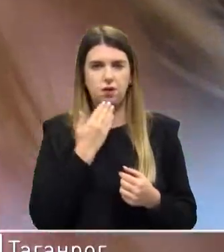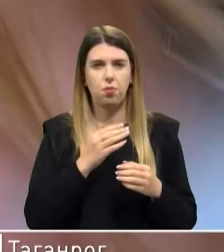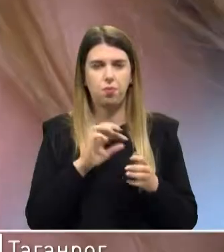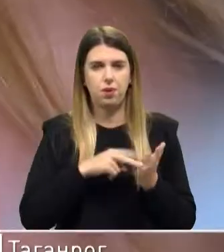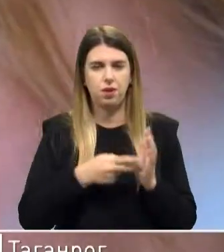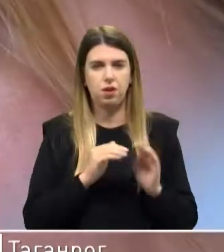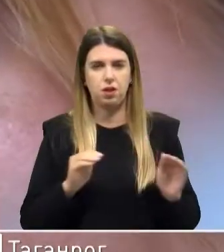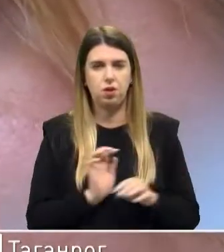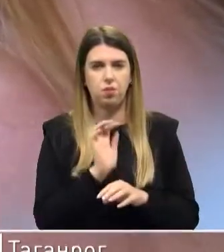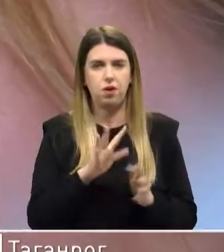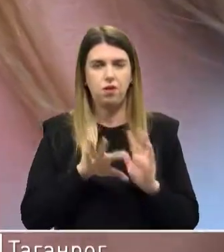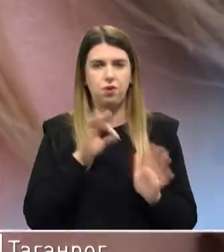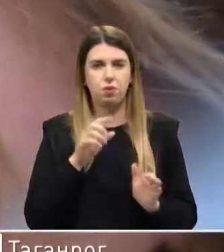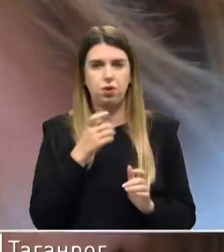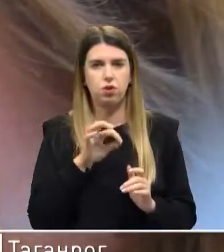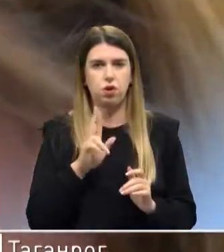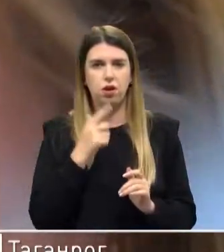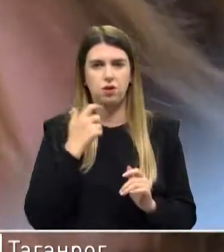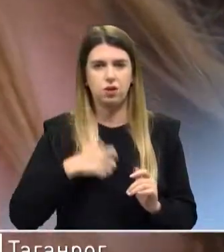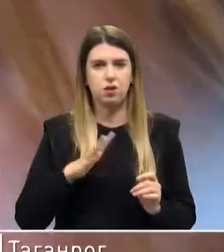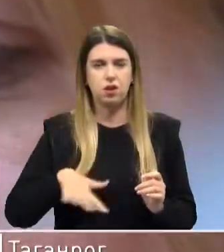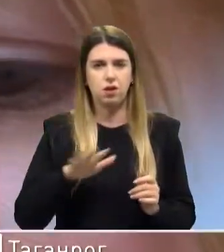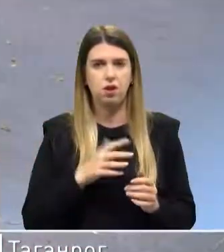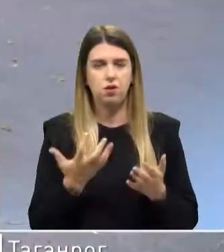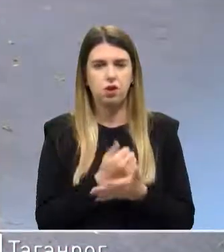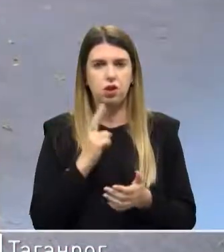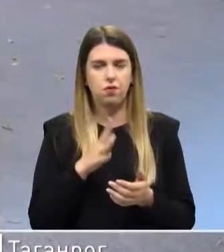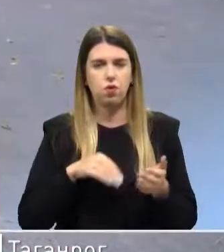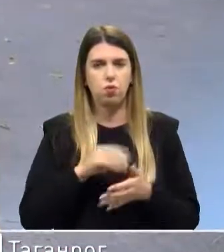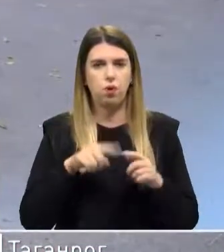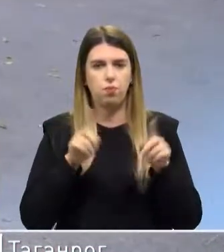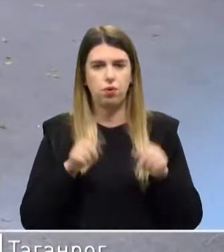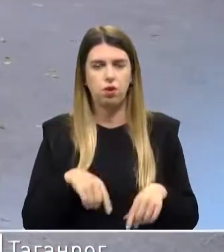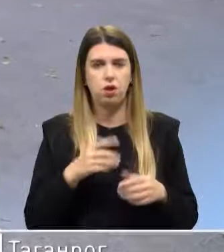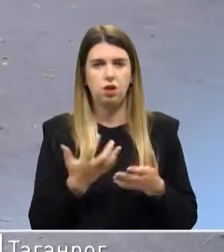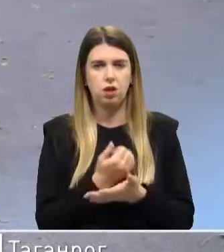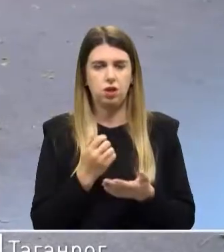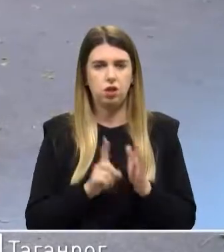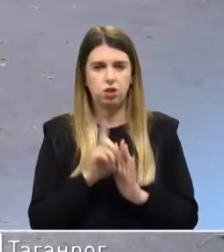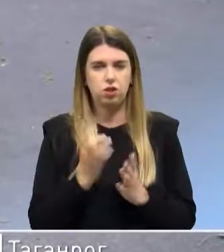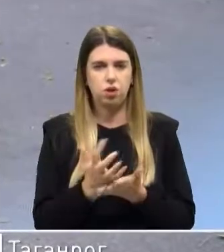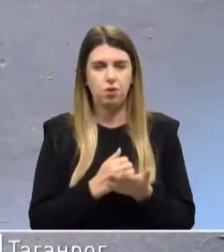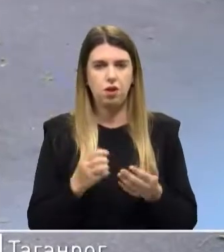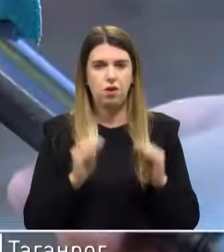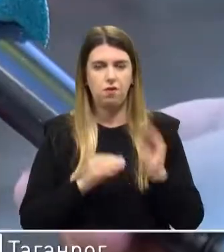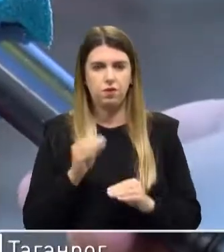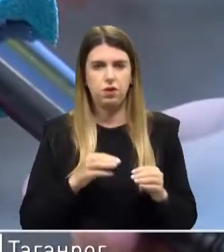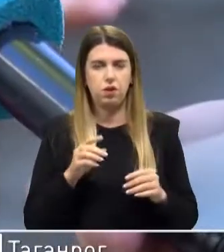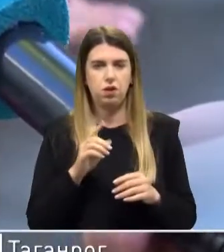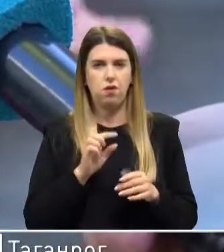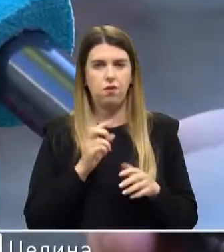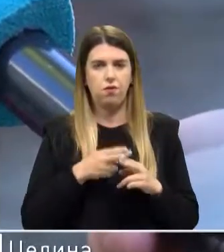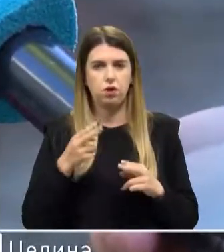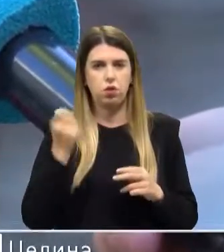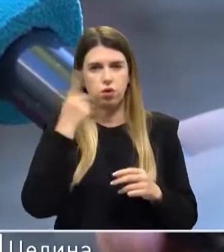на отдых. Выбрали лагерь «Зорька» в Краснодарском крае. Нашли турфирму, купили путевку, начали собирать вещи. Но в день отправки уже на вокзале узнали,